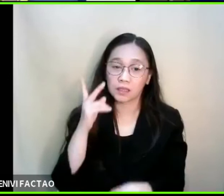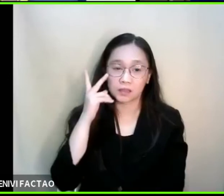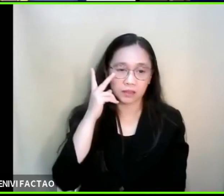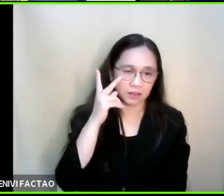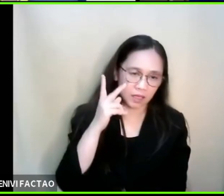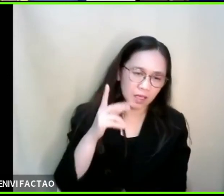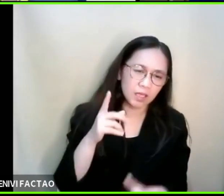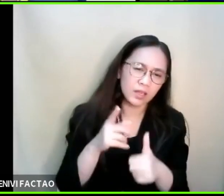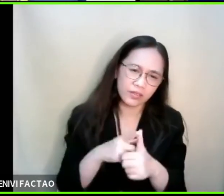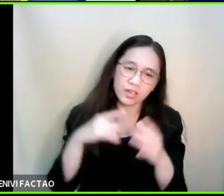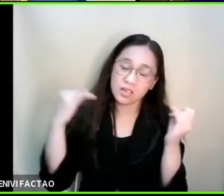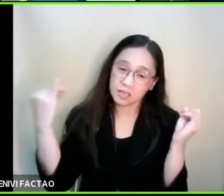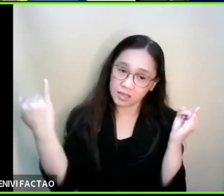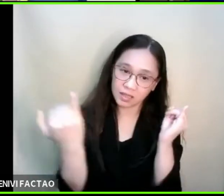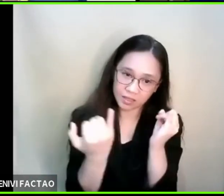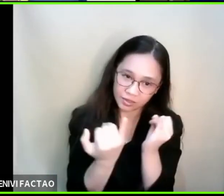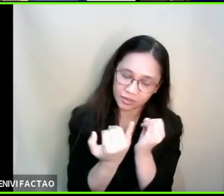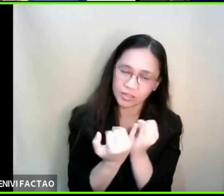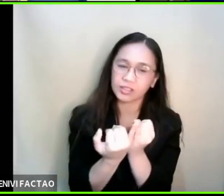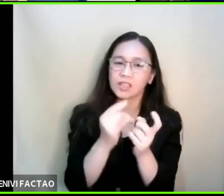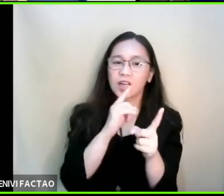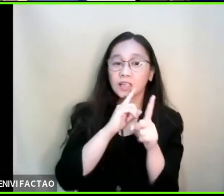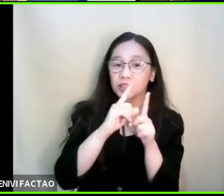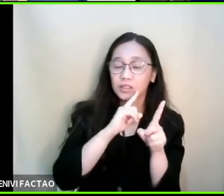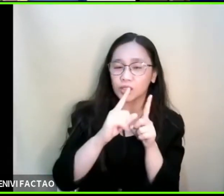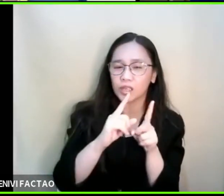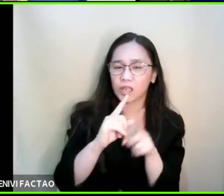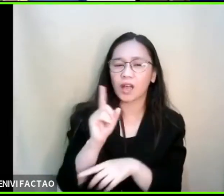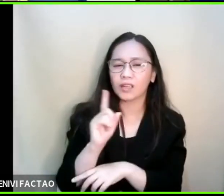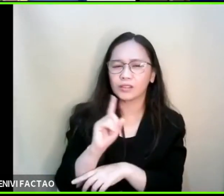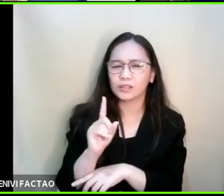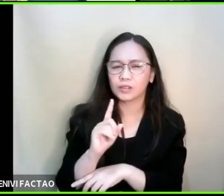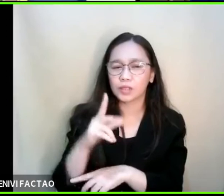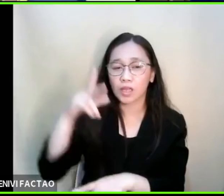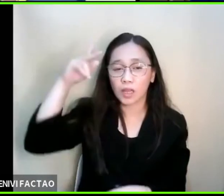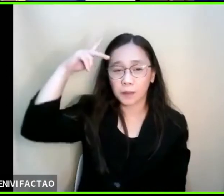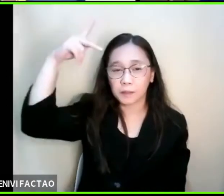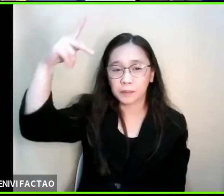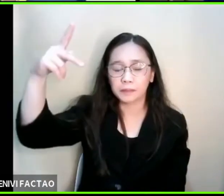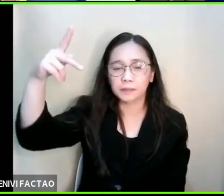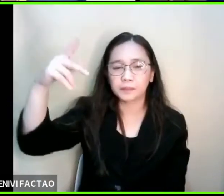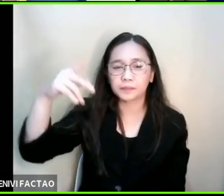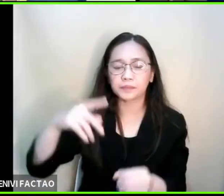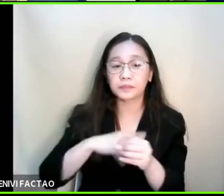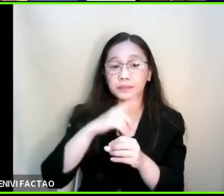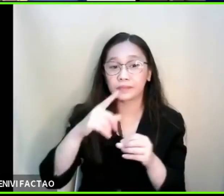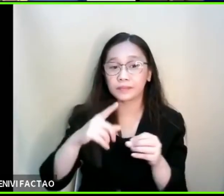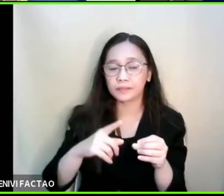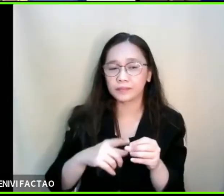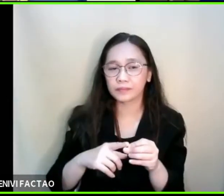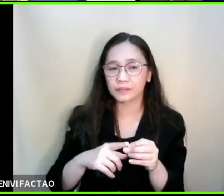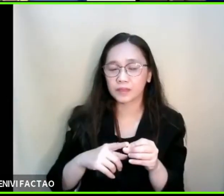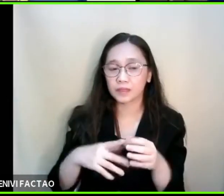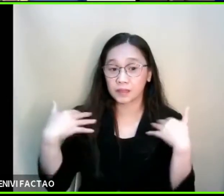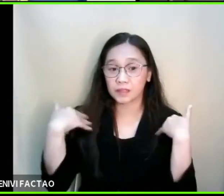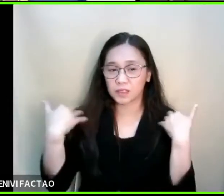muna, introduction lang muna, kausapin sila, ano ba yung perspective nila, no, sa mga kabataan